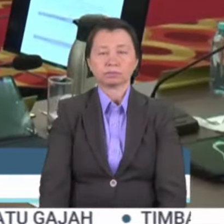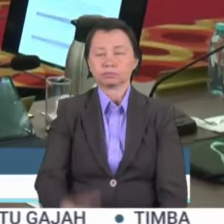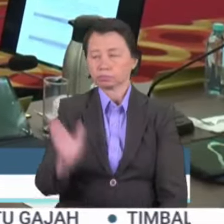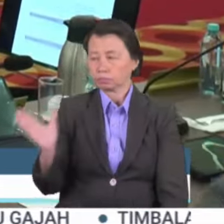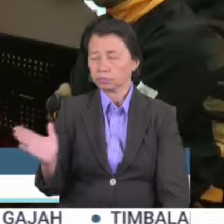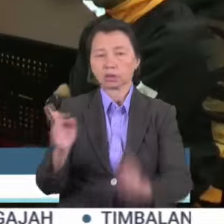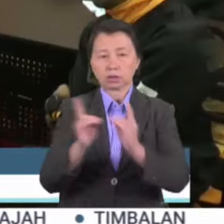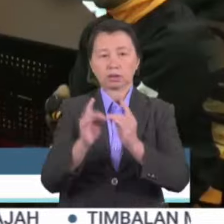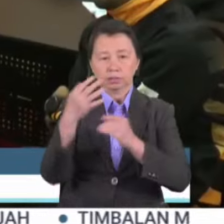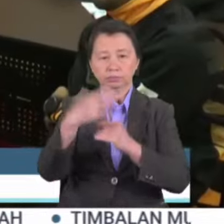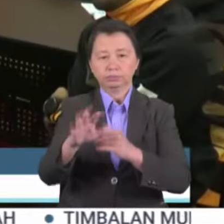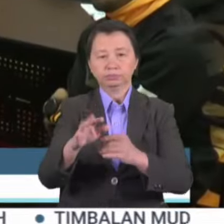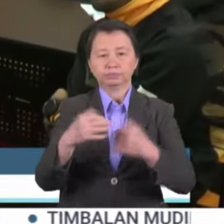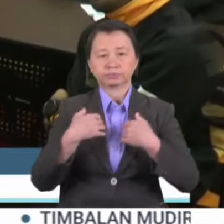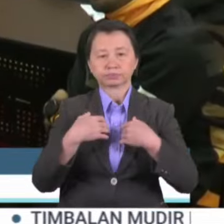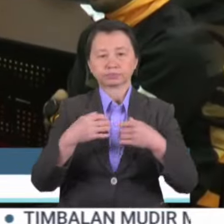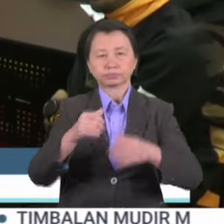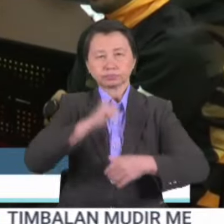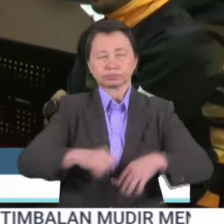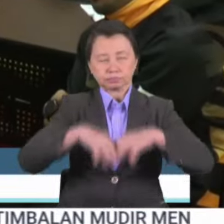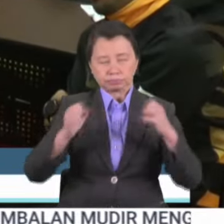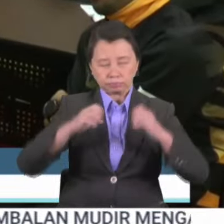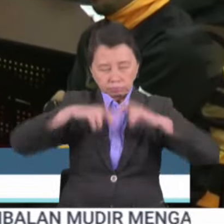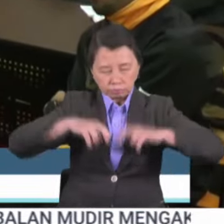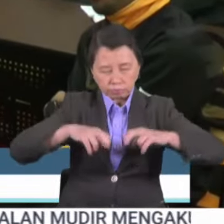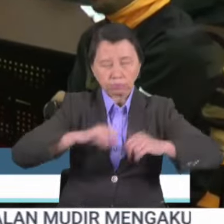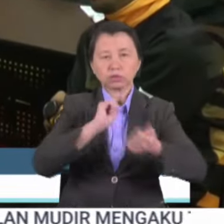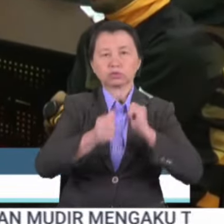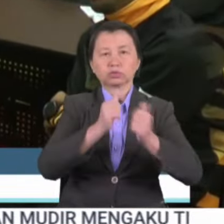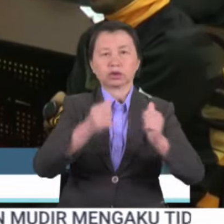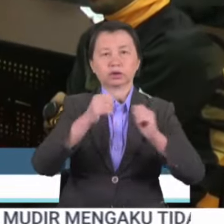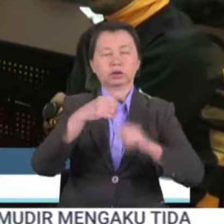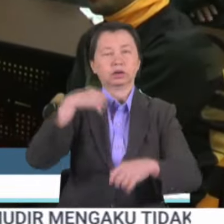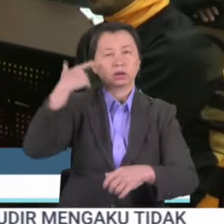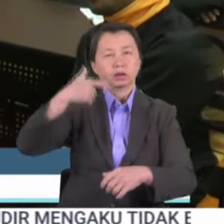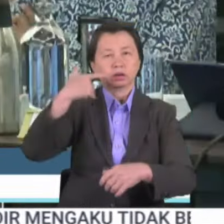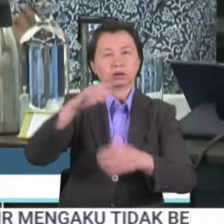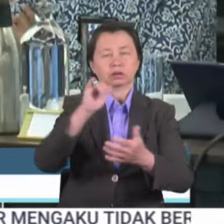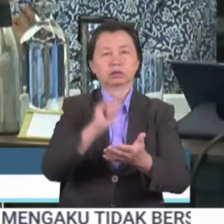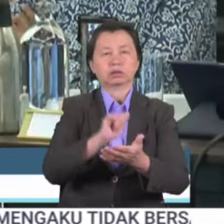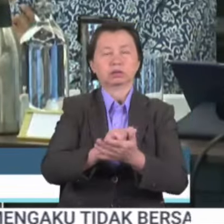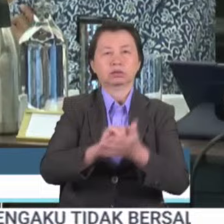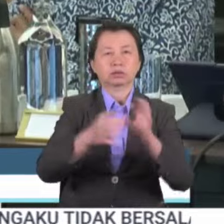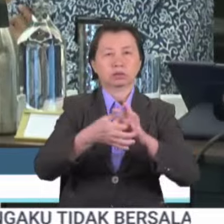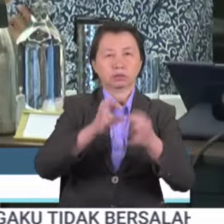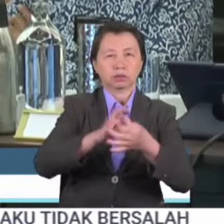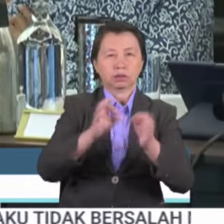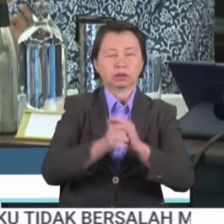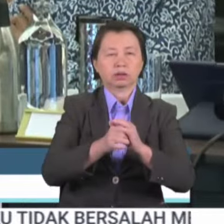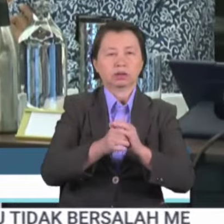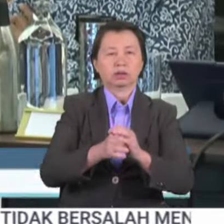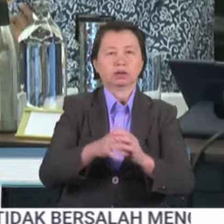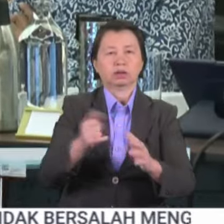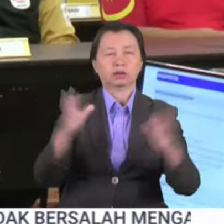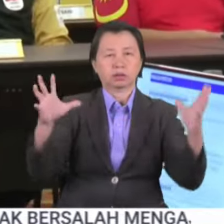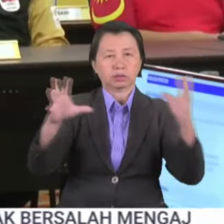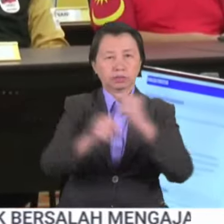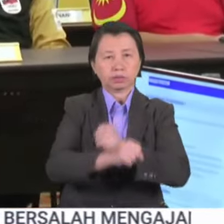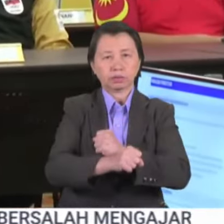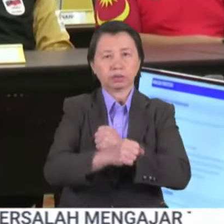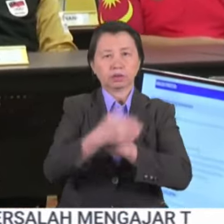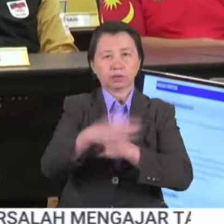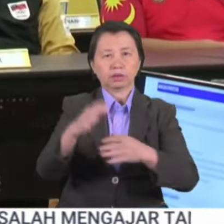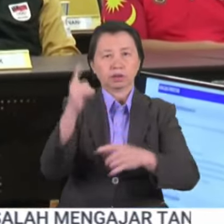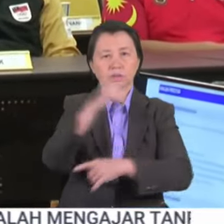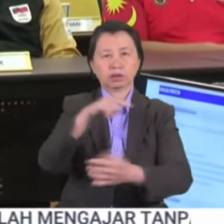Beliau ditemui selepas selesai sesi postmortem Sukan Olimpik Paris 2024 di Majlis Sukan Negara. Dalam pada itu, rumus sesi pasca